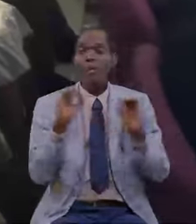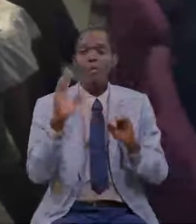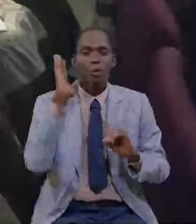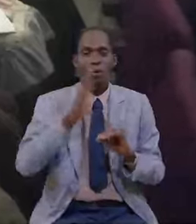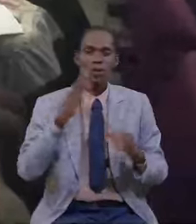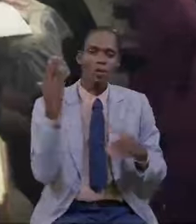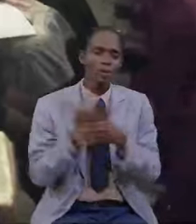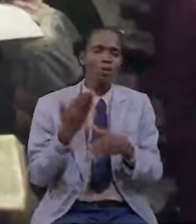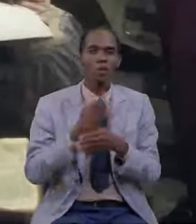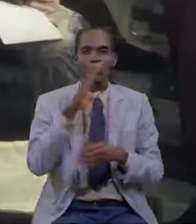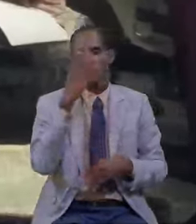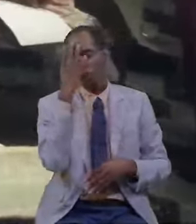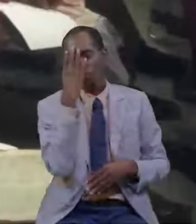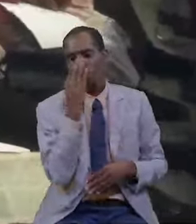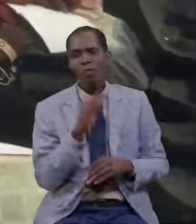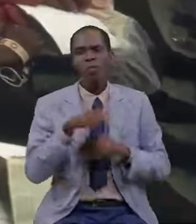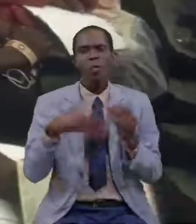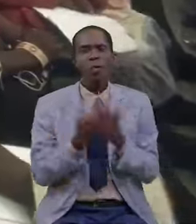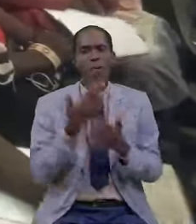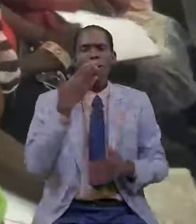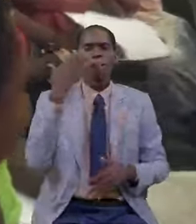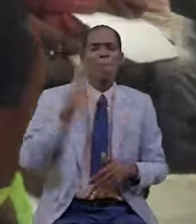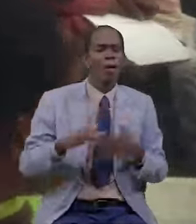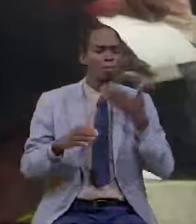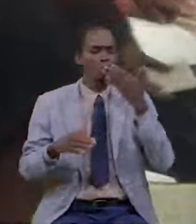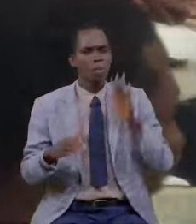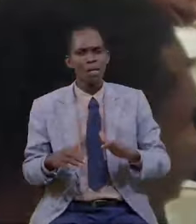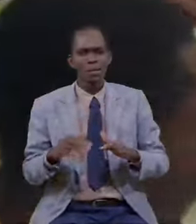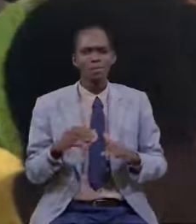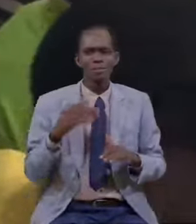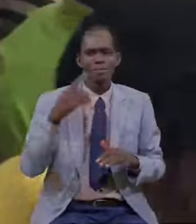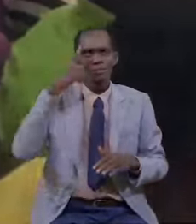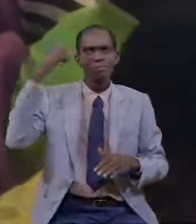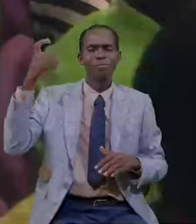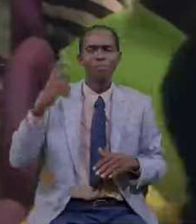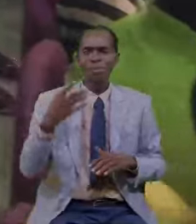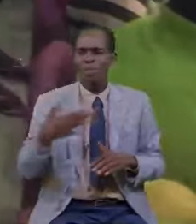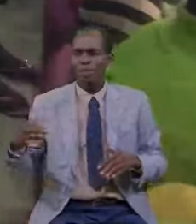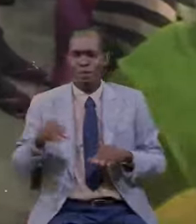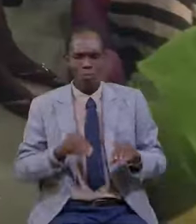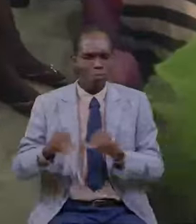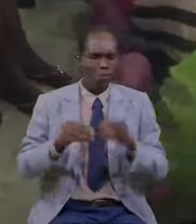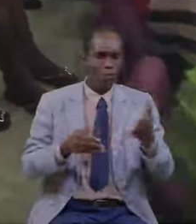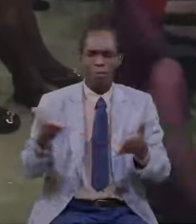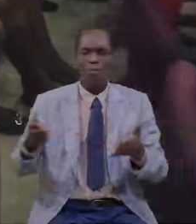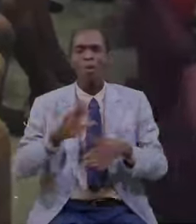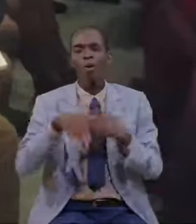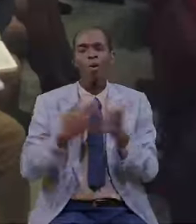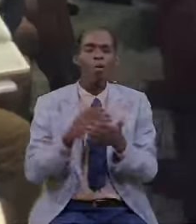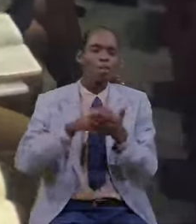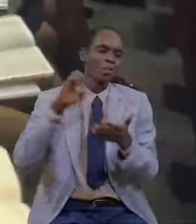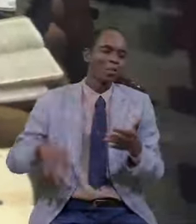sommeil. Toutes les cauchemars qui sont ici, les choses qui vous dérangent, ces choses sont ôtées ce